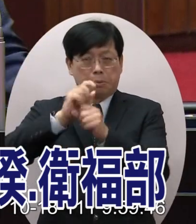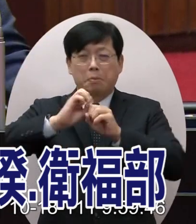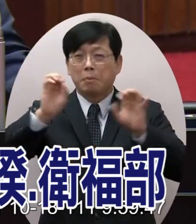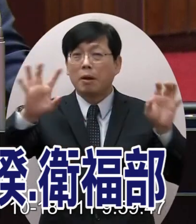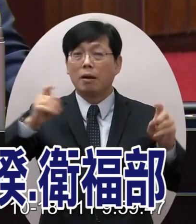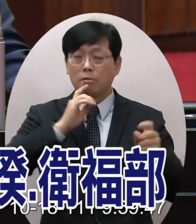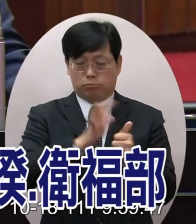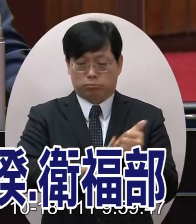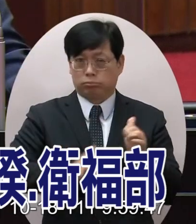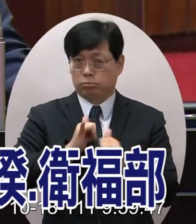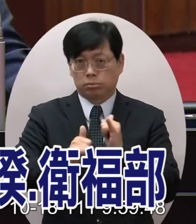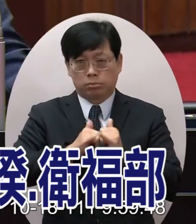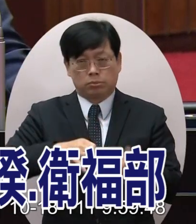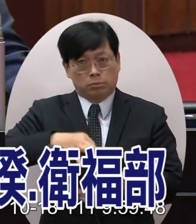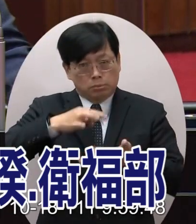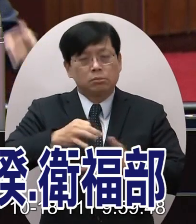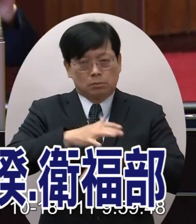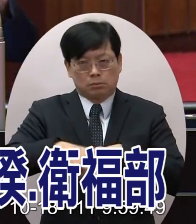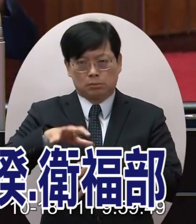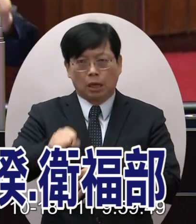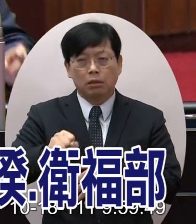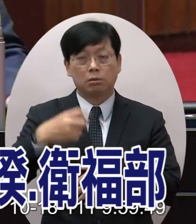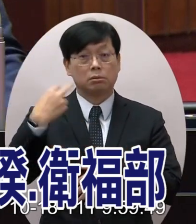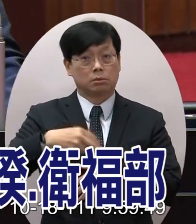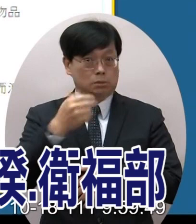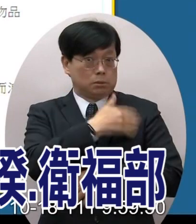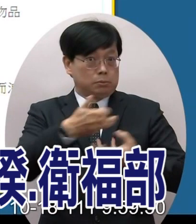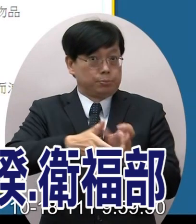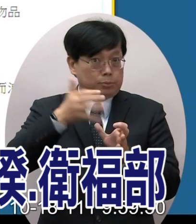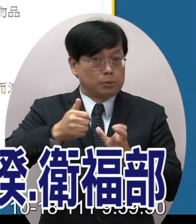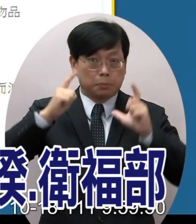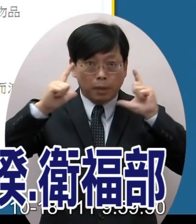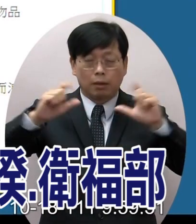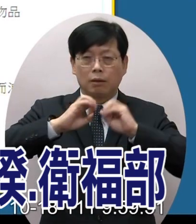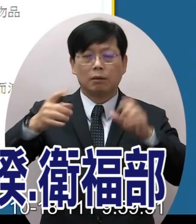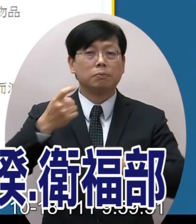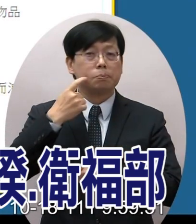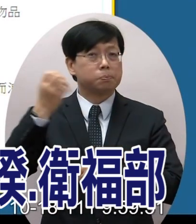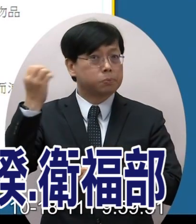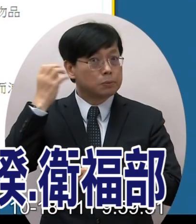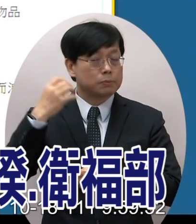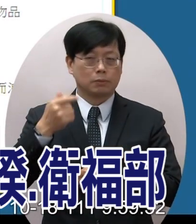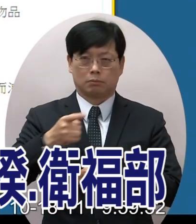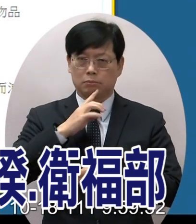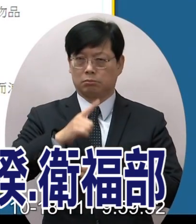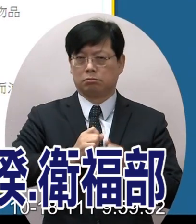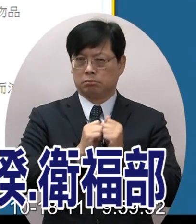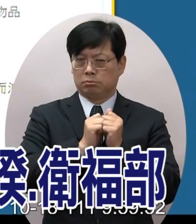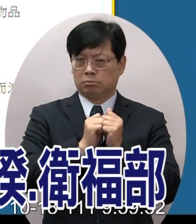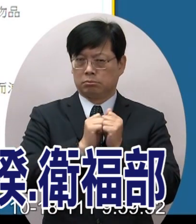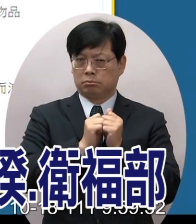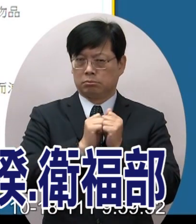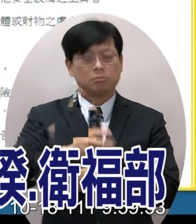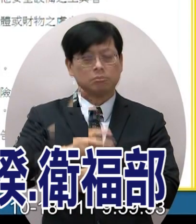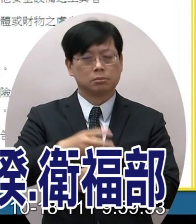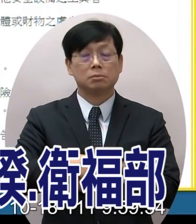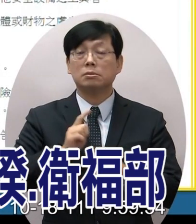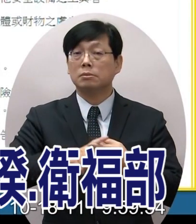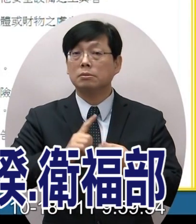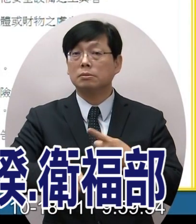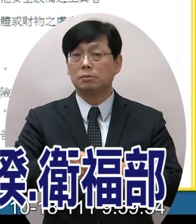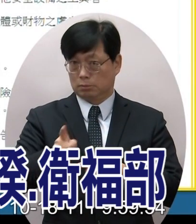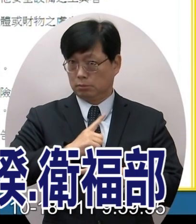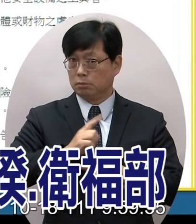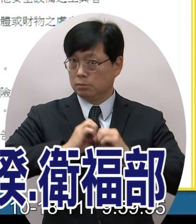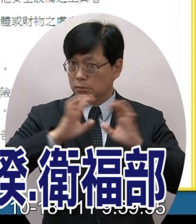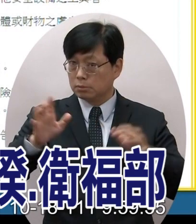这个公共不安宁的情况之下，他会查办。而且陈时中还出来讲哦，他说假讯息的话，至少要关3天哦，对不对？他